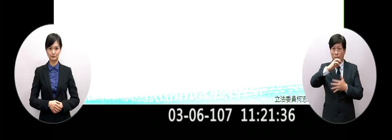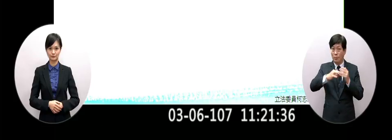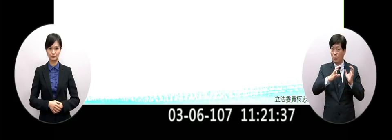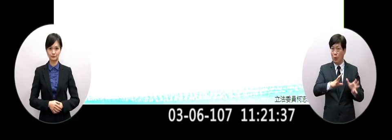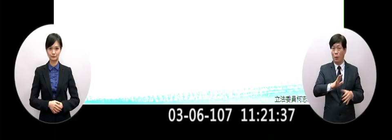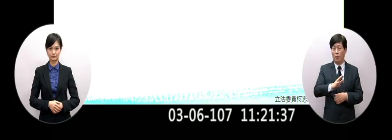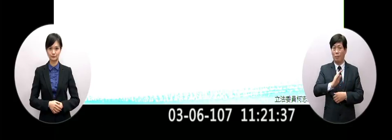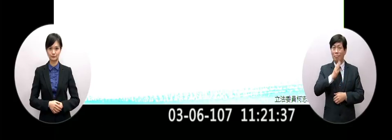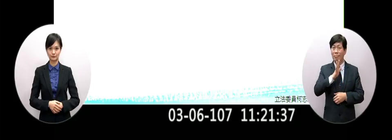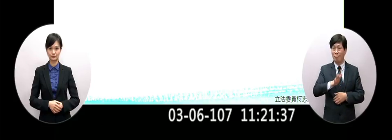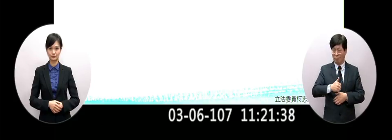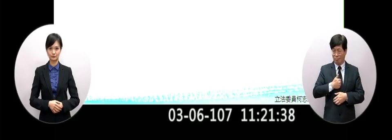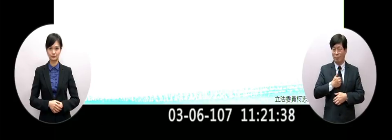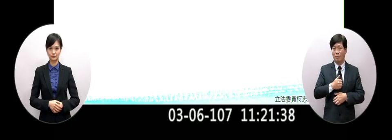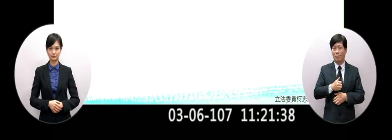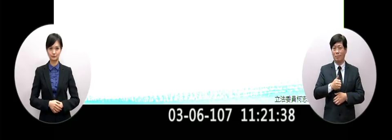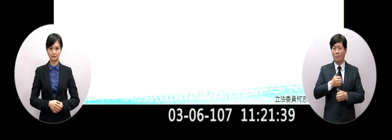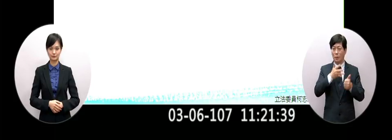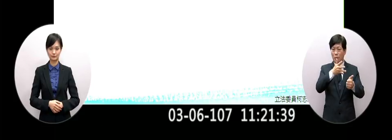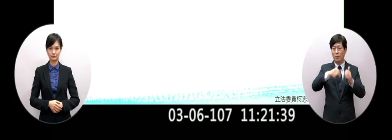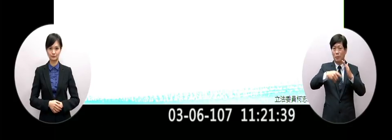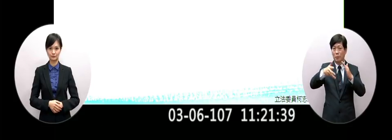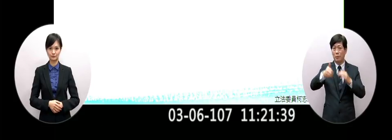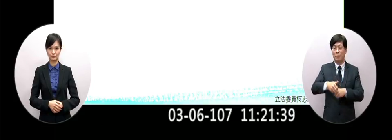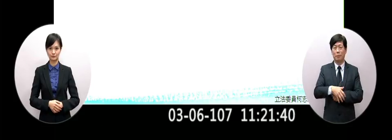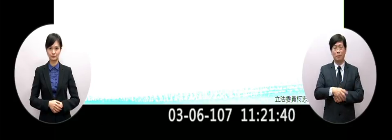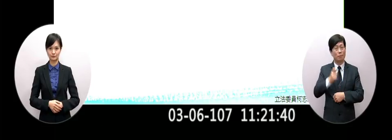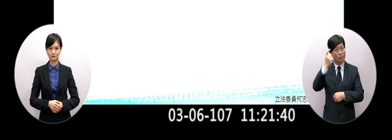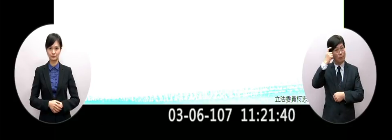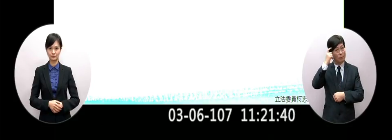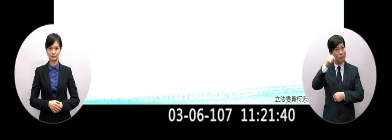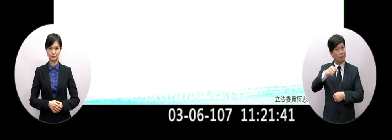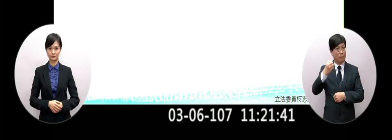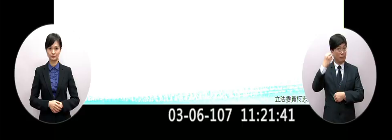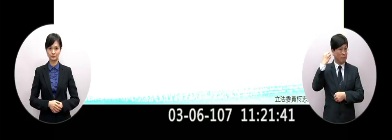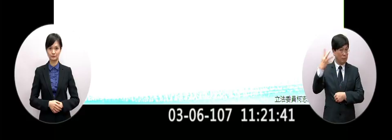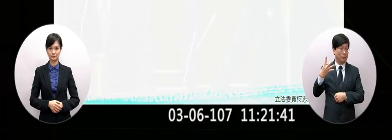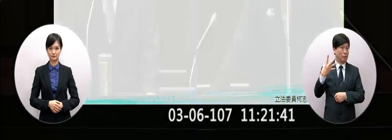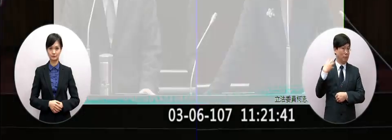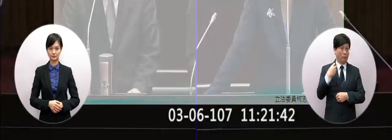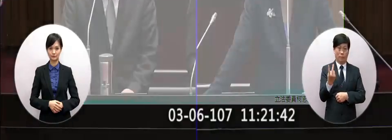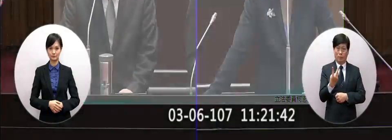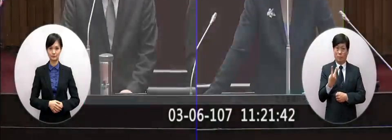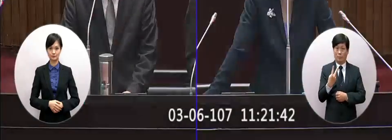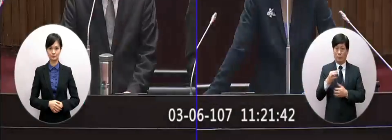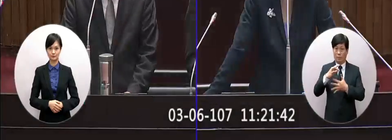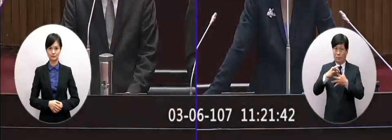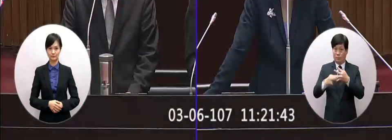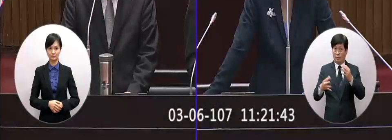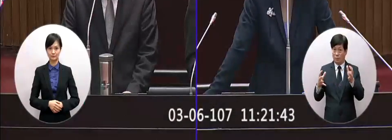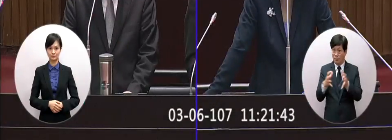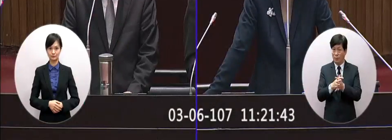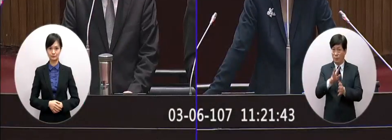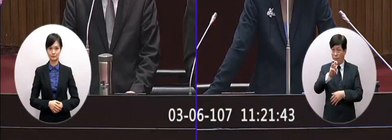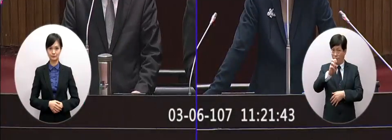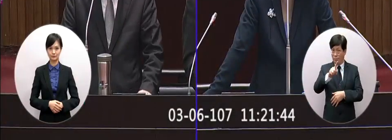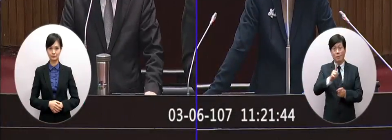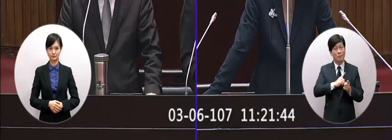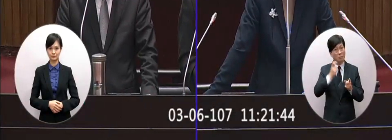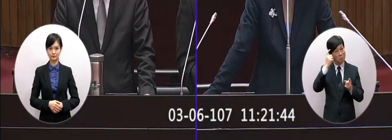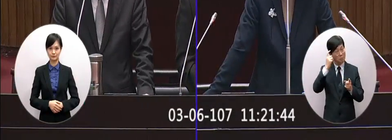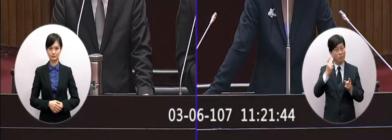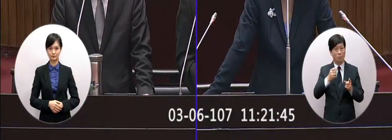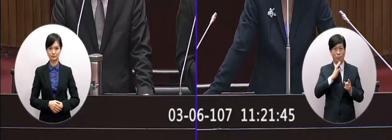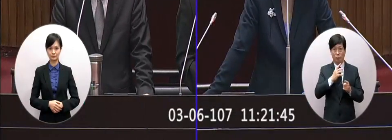但是呢，我们不可否认，我要想请问一下院长，你认为这个新旧并存的这个31项的这个惠台措施，你认为